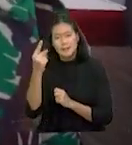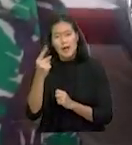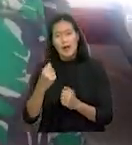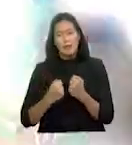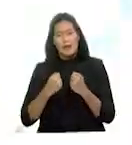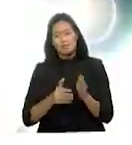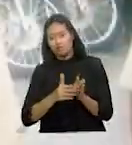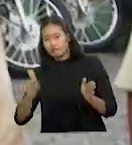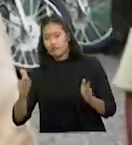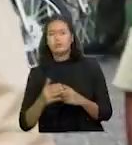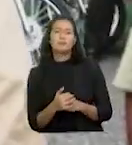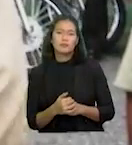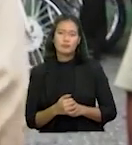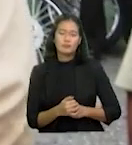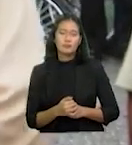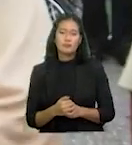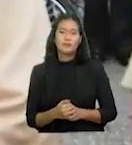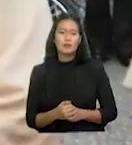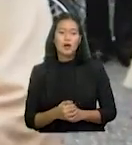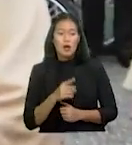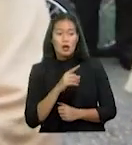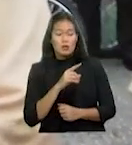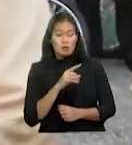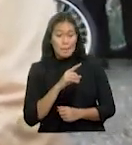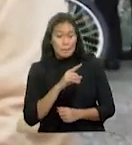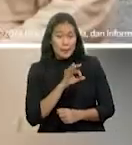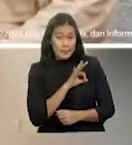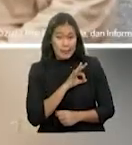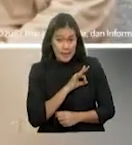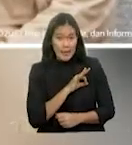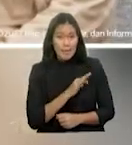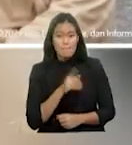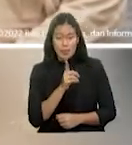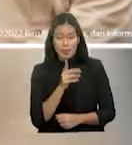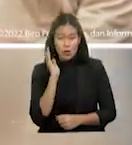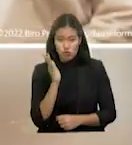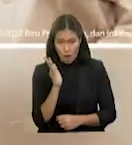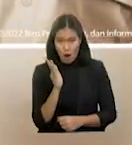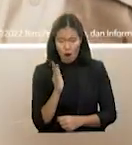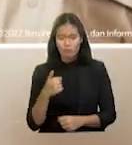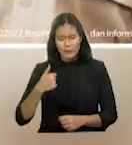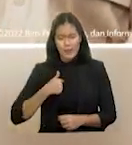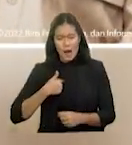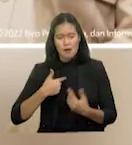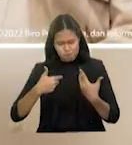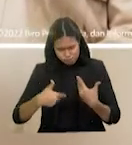panjang. Atas perintah Presiden kita, baru saja saya